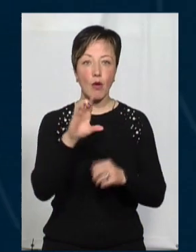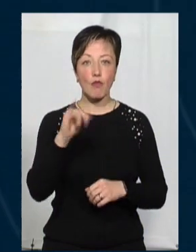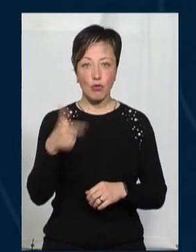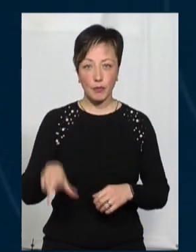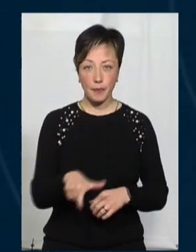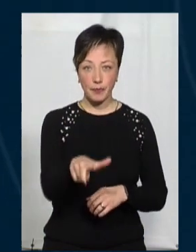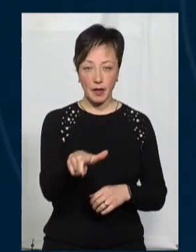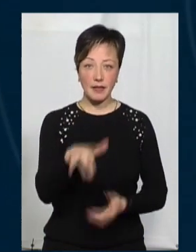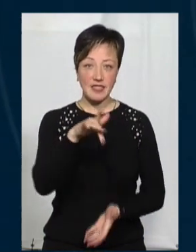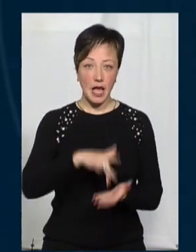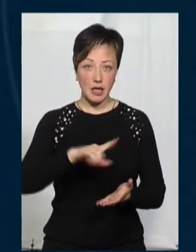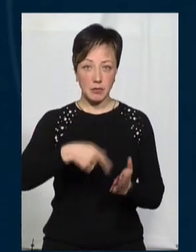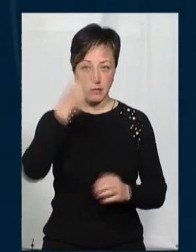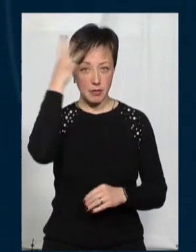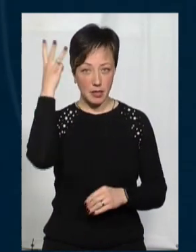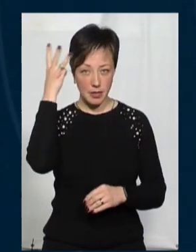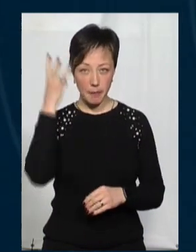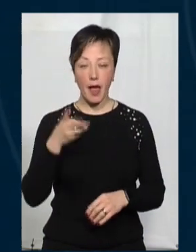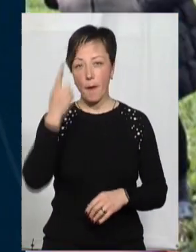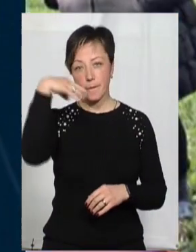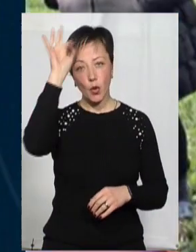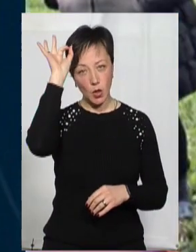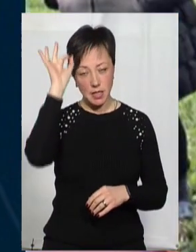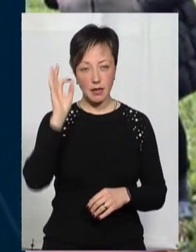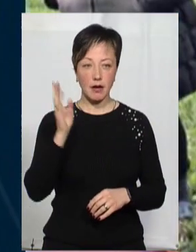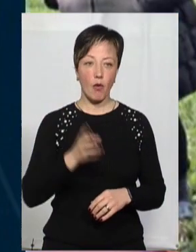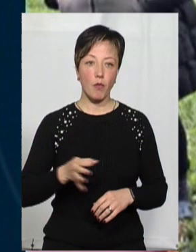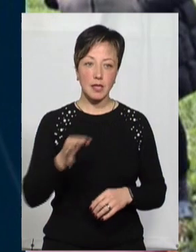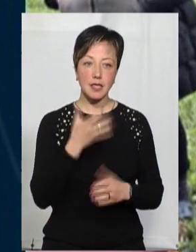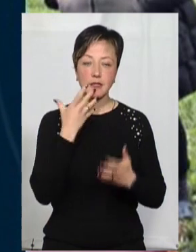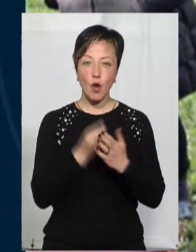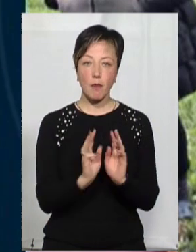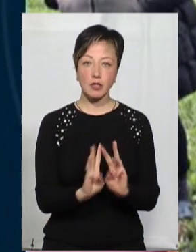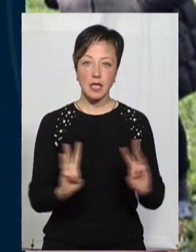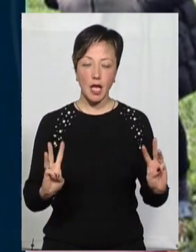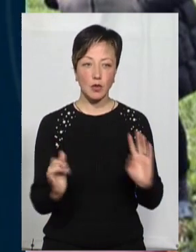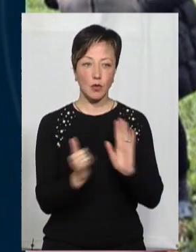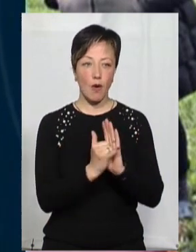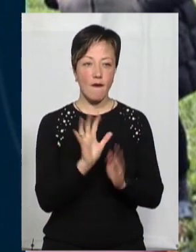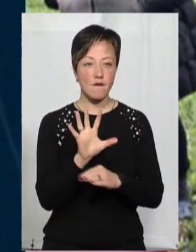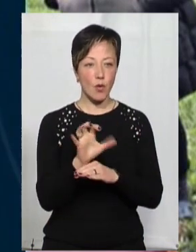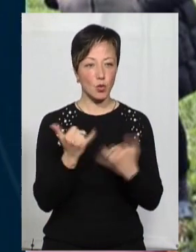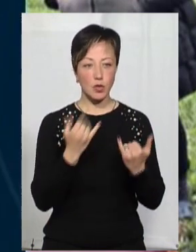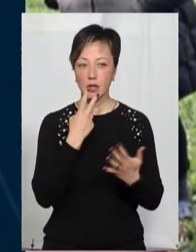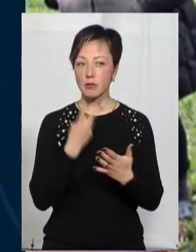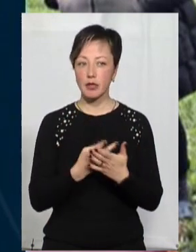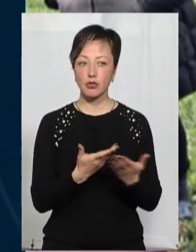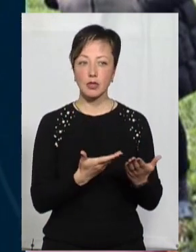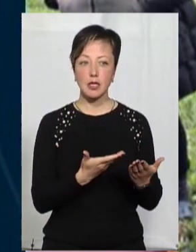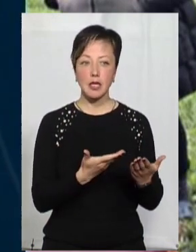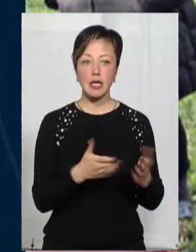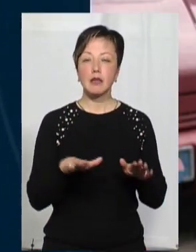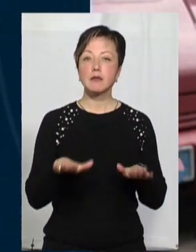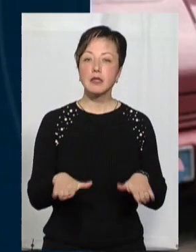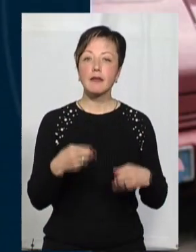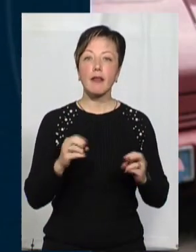у середмісті Хмельницького. Ювенальна превенція поліції Хмельниччини на своєму сайті розмістила фото, зараз ви їх бачите, із місця,